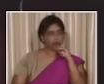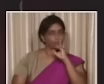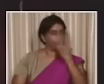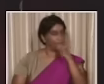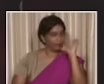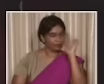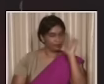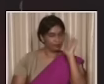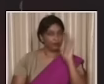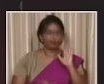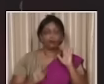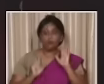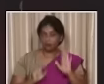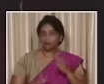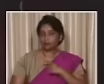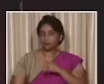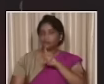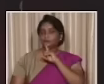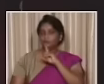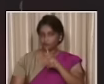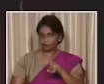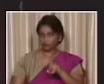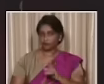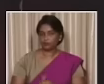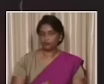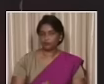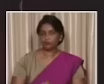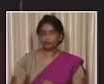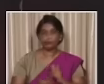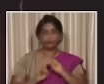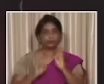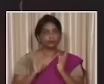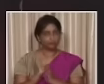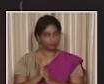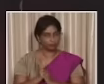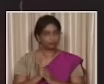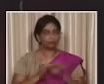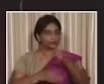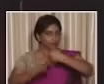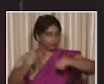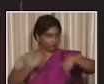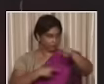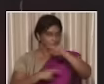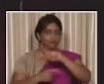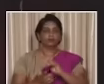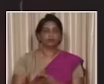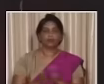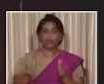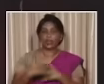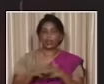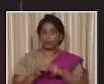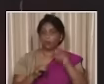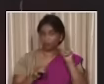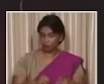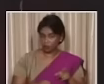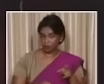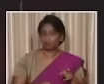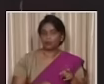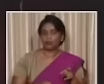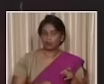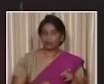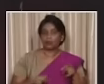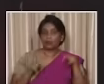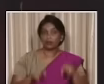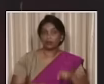කියලා. හැබැයි මම එකක් කියන්න කැමතියි. මේ අගමැතිවරයා ප්‍රමුඛ කැබිනට් මණ්ඩලයට